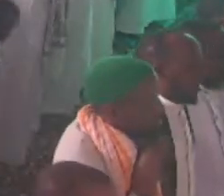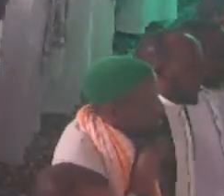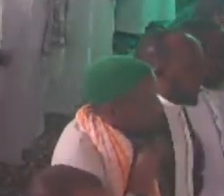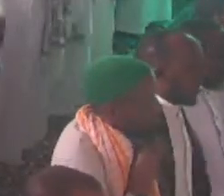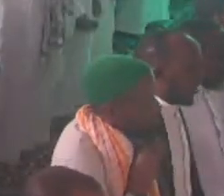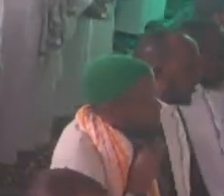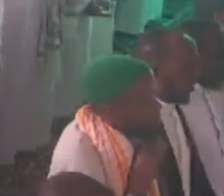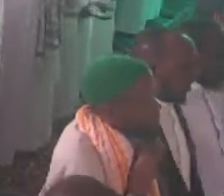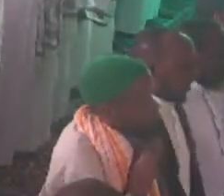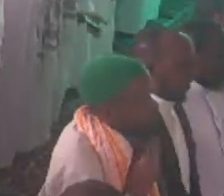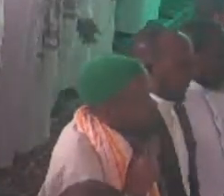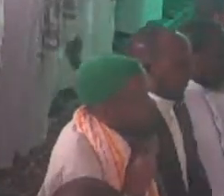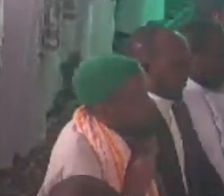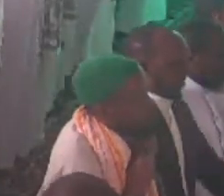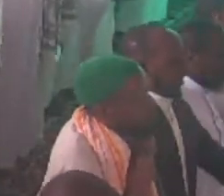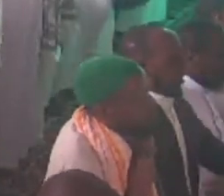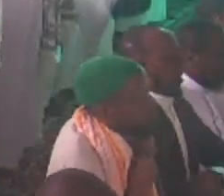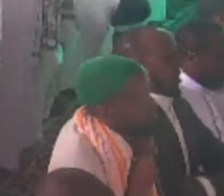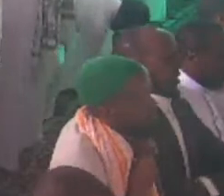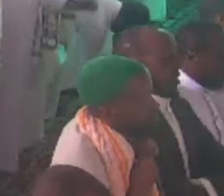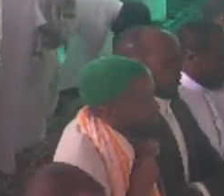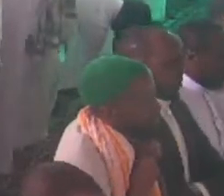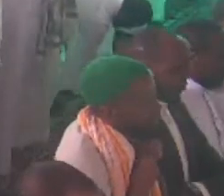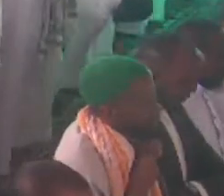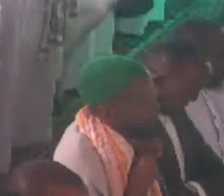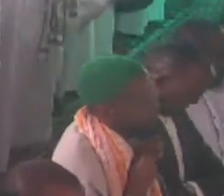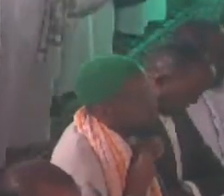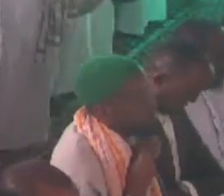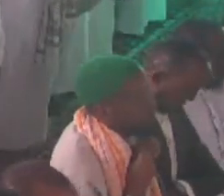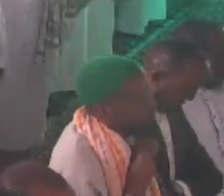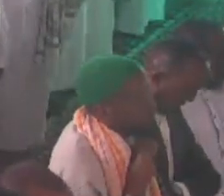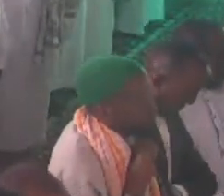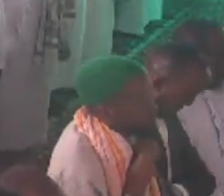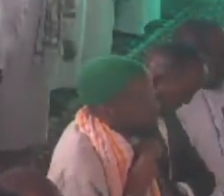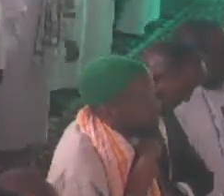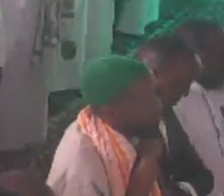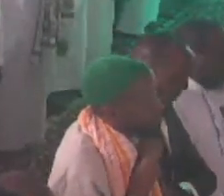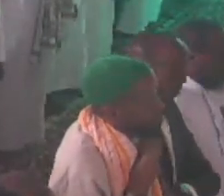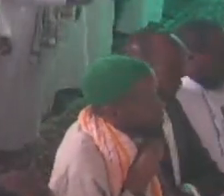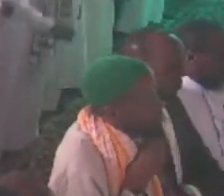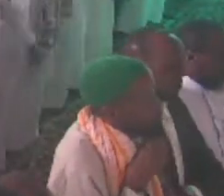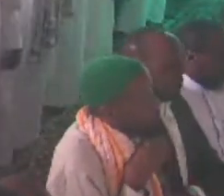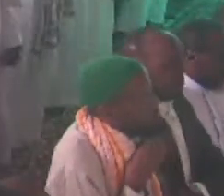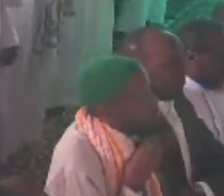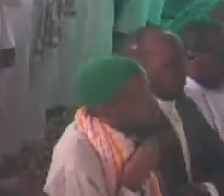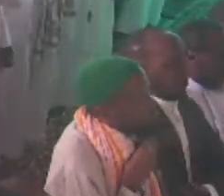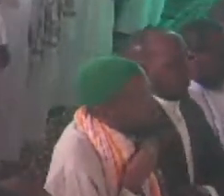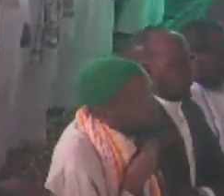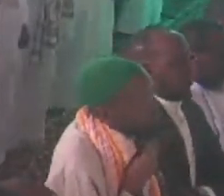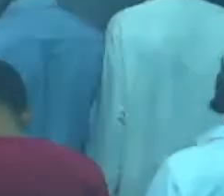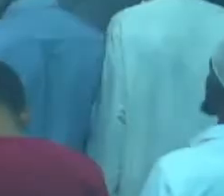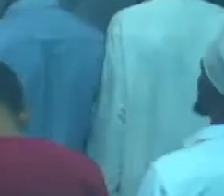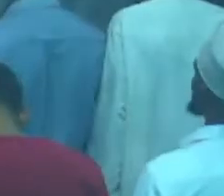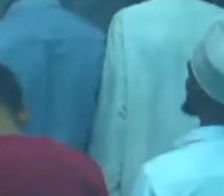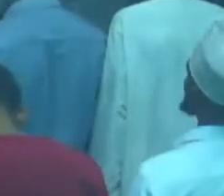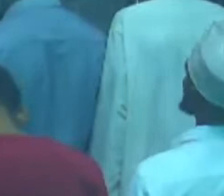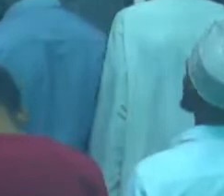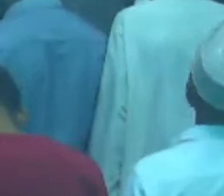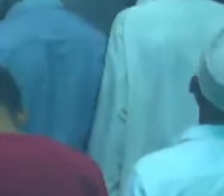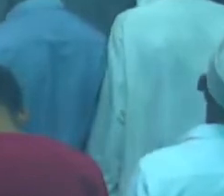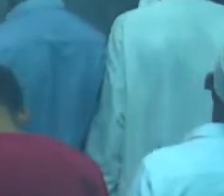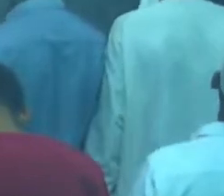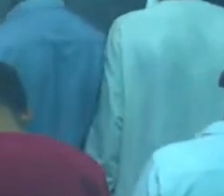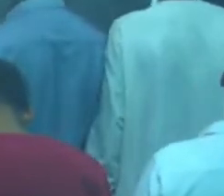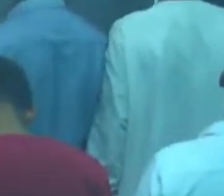استووا استقيموا واعتدلوا تقاربوا أكملوا الصف الأول فالأول